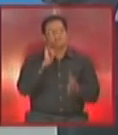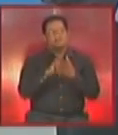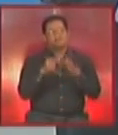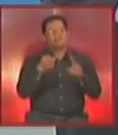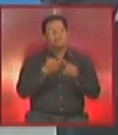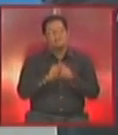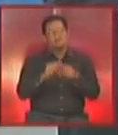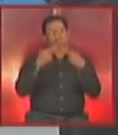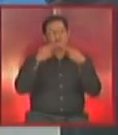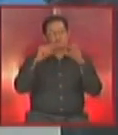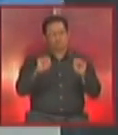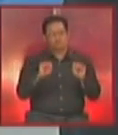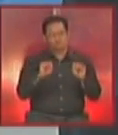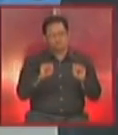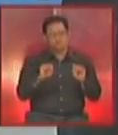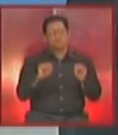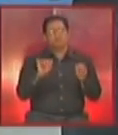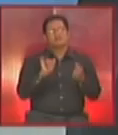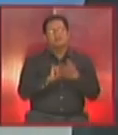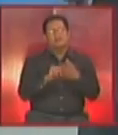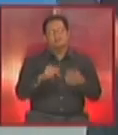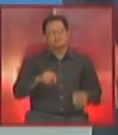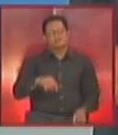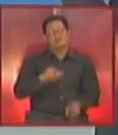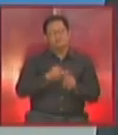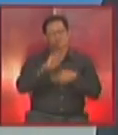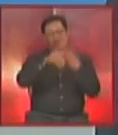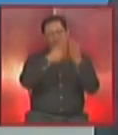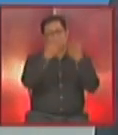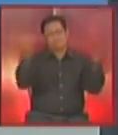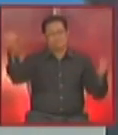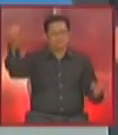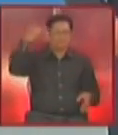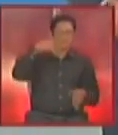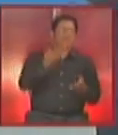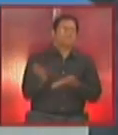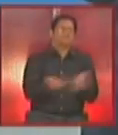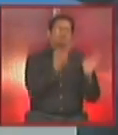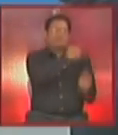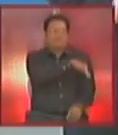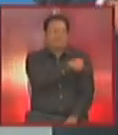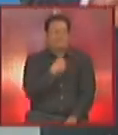yan po ang ulat panahon sa ngayon. Ako po si Lord De Vera, nagsasabing bato-bato sa langit. Ang tamaan, dalhin agad sa ospital.